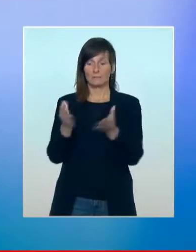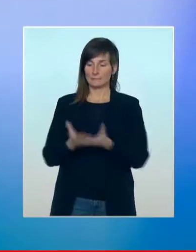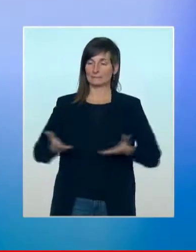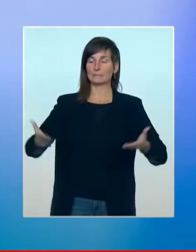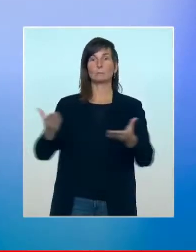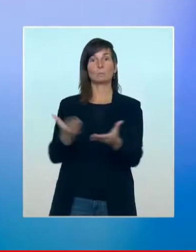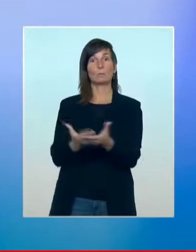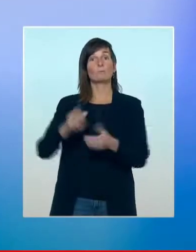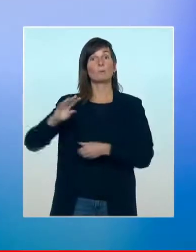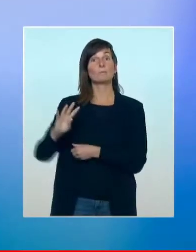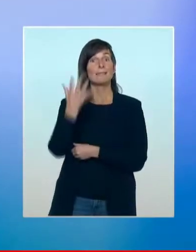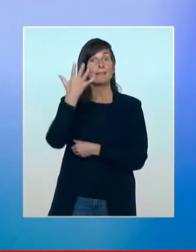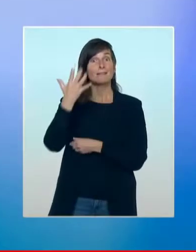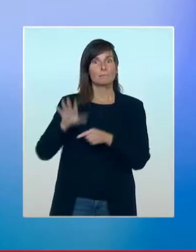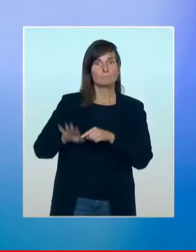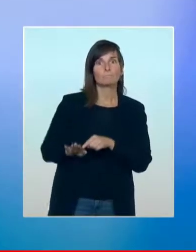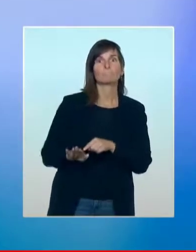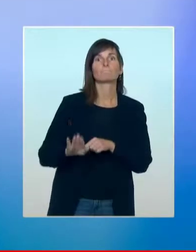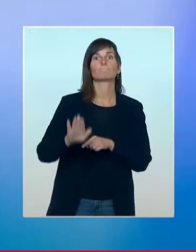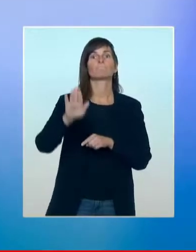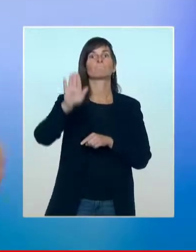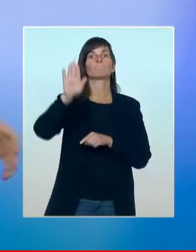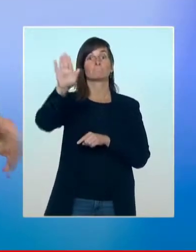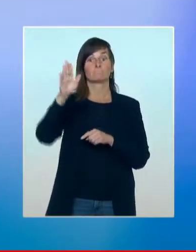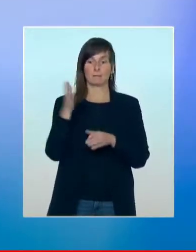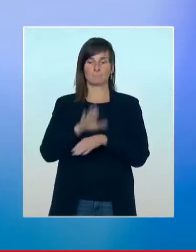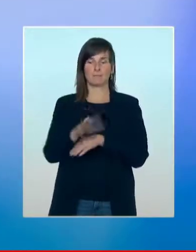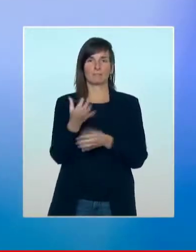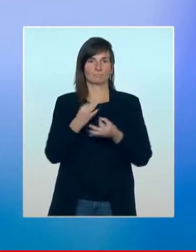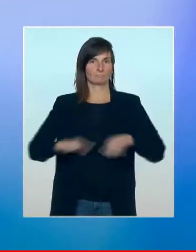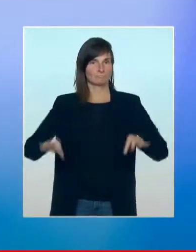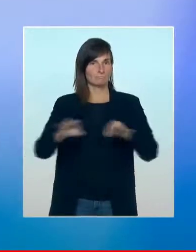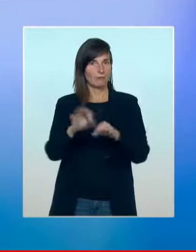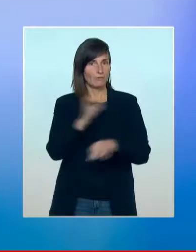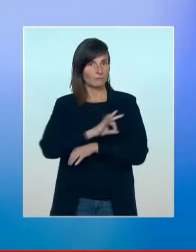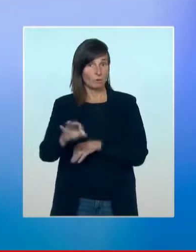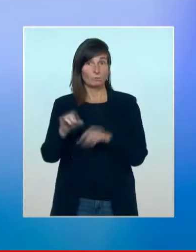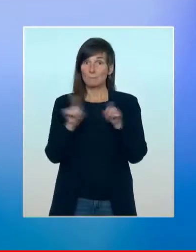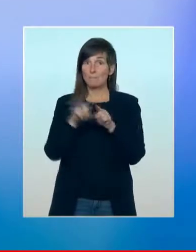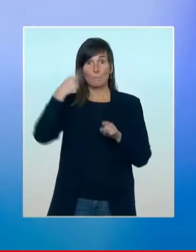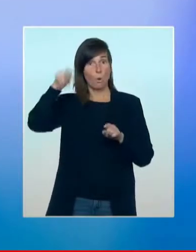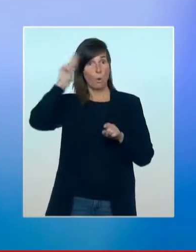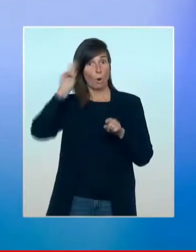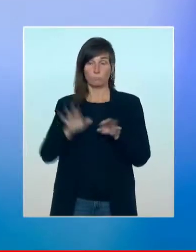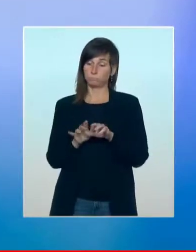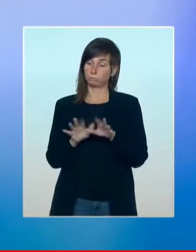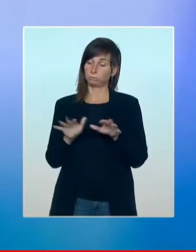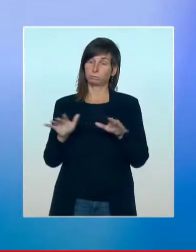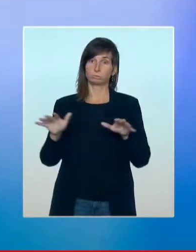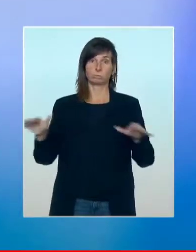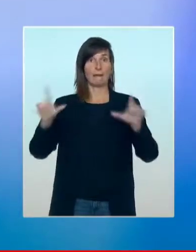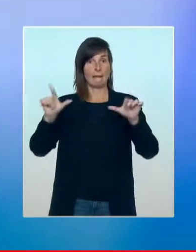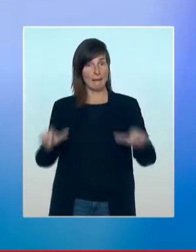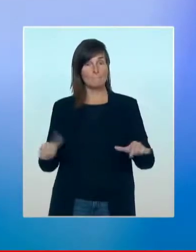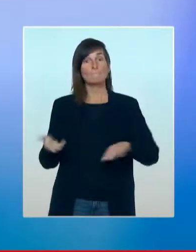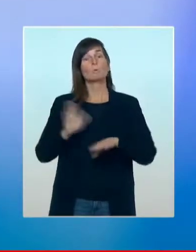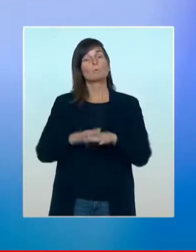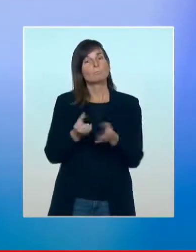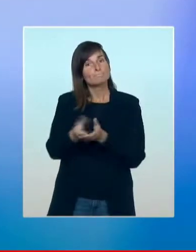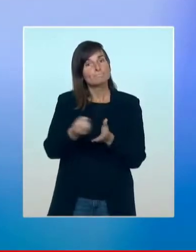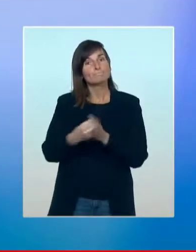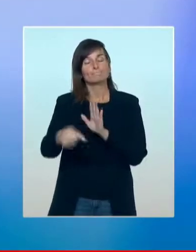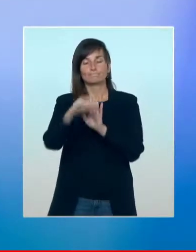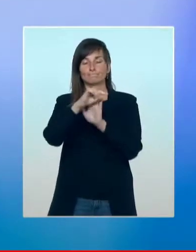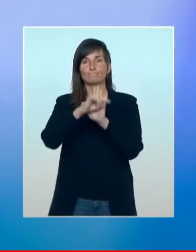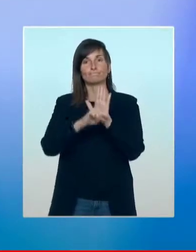de la cinquième vague qui frappe notre Oh, la tête qu'il a fait quand il a dit comme cinquième nos vague. voisins européens et vous annoncer les mesures de vigilance